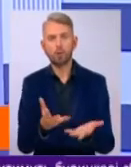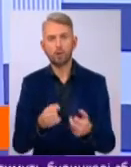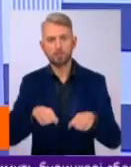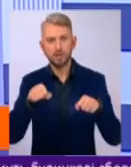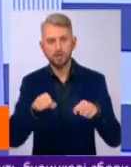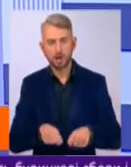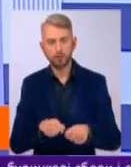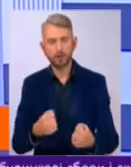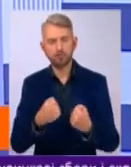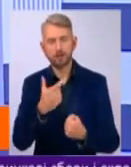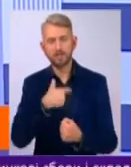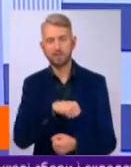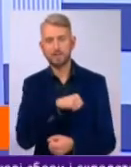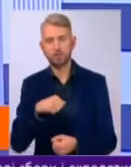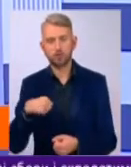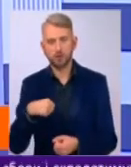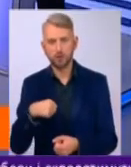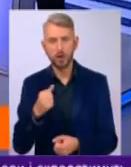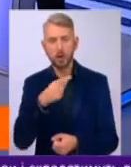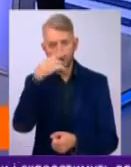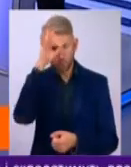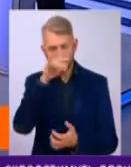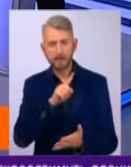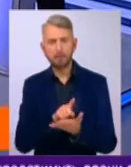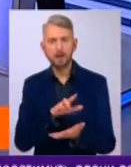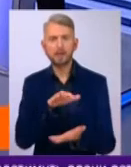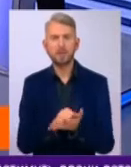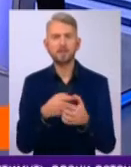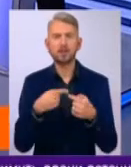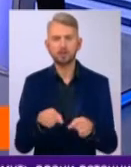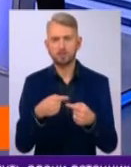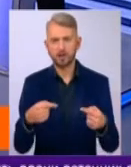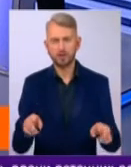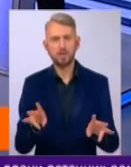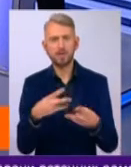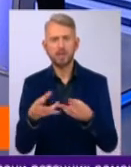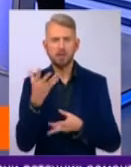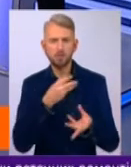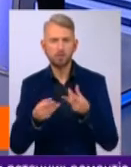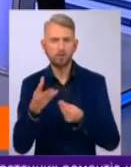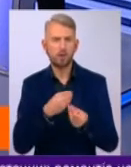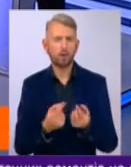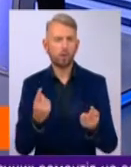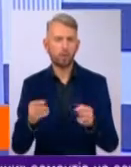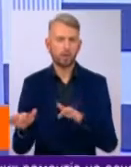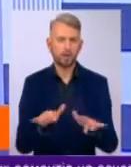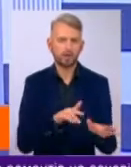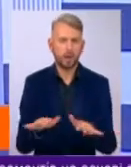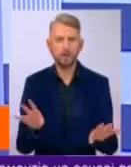право захищати себе самостійно. А поліція має займатися іншими речами. Не треба імітувати бурхливу діяльність, не